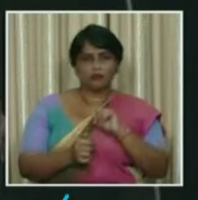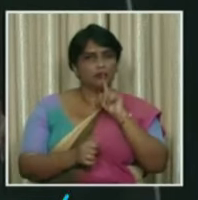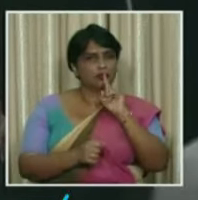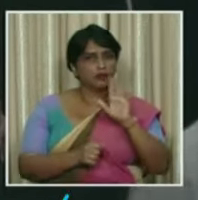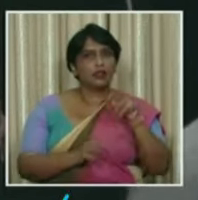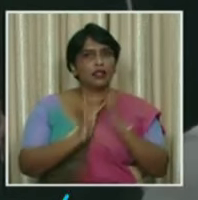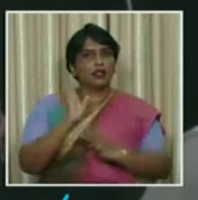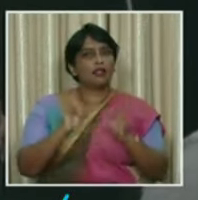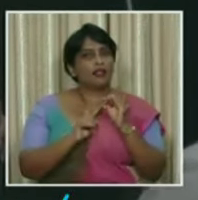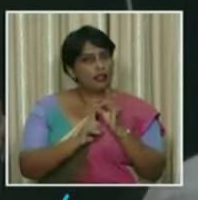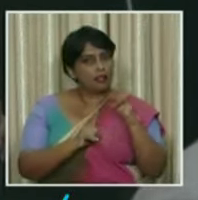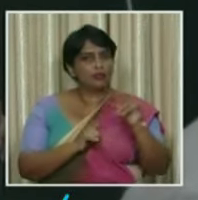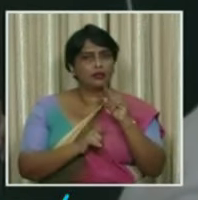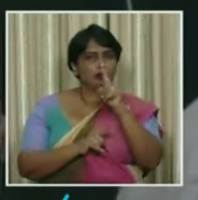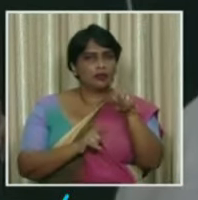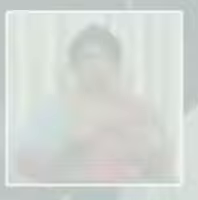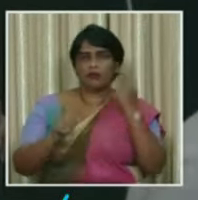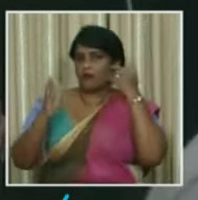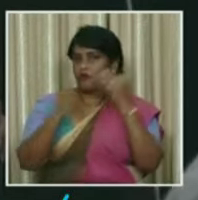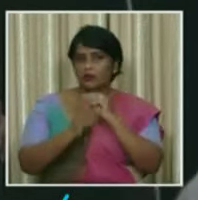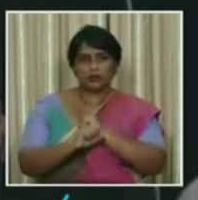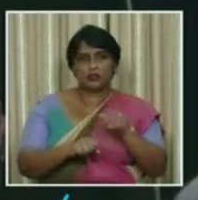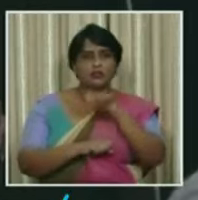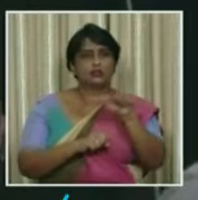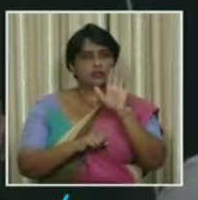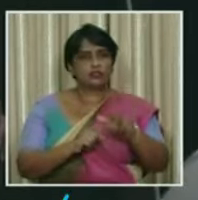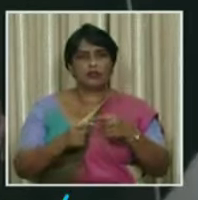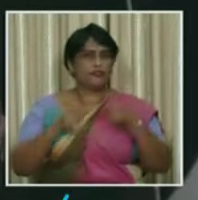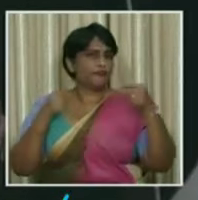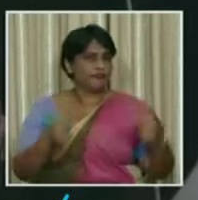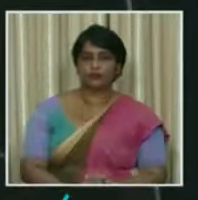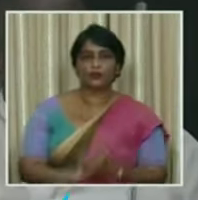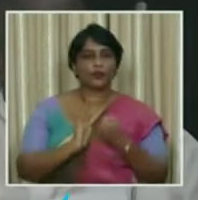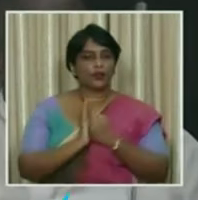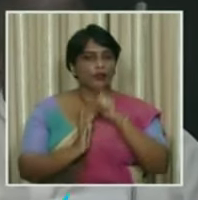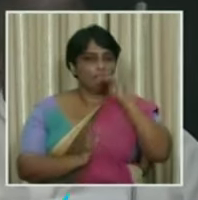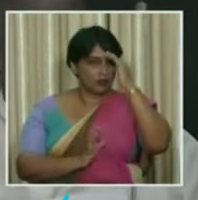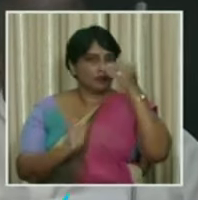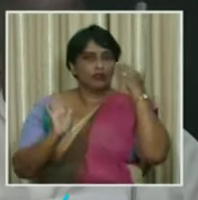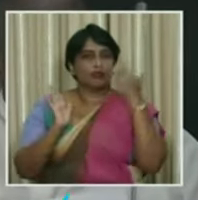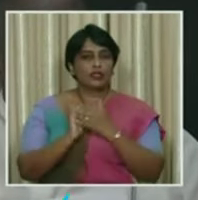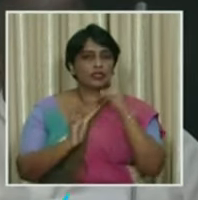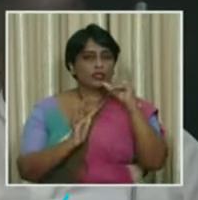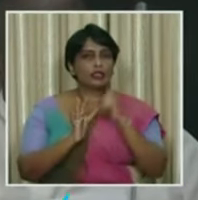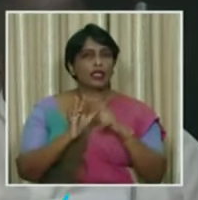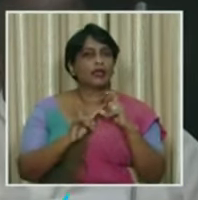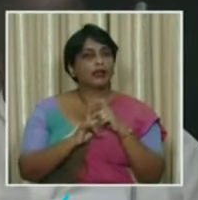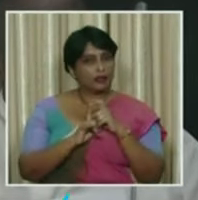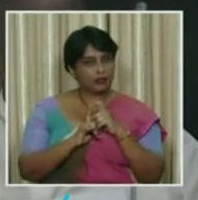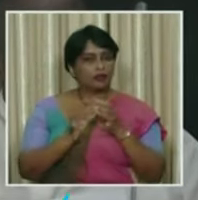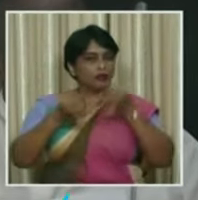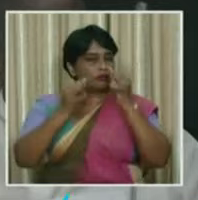තියෙද්දිත් ඇමතිවරයාට කිසිම චෝදනාවක් ගොනු වෙන්නේ නැහැ සමාජය තුලින් ලොකු විරෝධතාවයක් මතුවෙනවා මේ සම්බන්ධයෙන් අපරාධ පරීක්ෂණ දෙපාර්තමේන්තුව